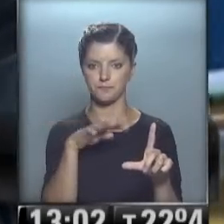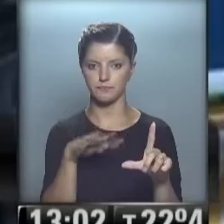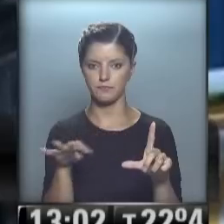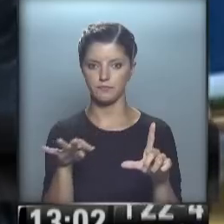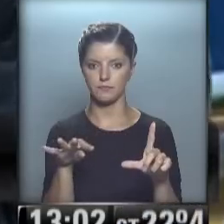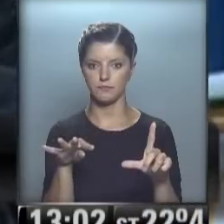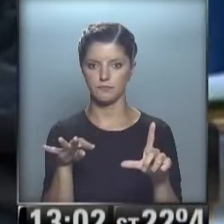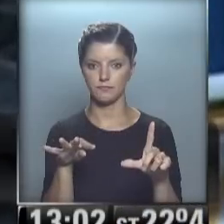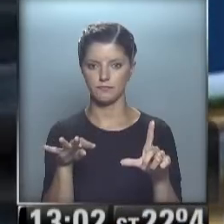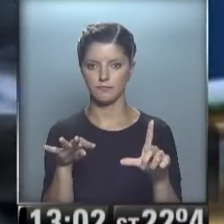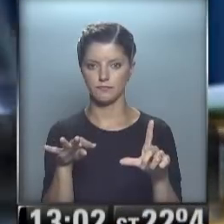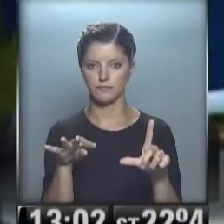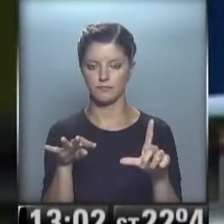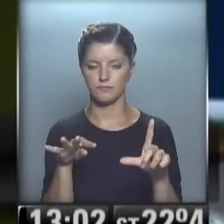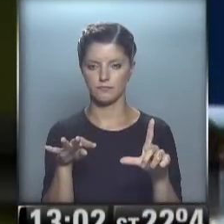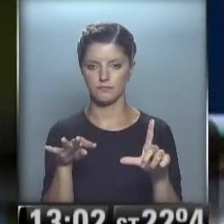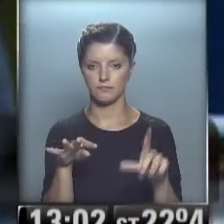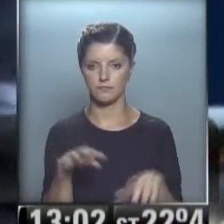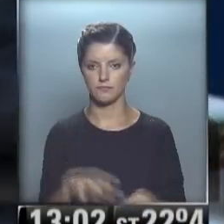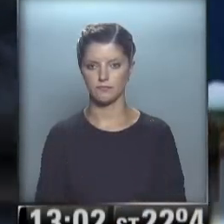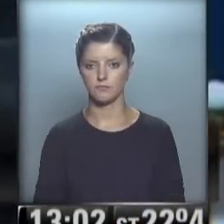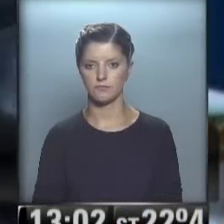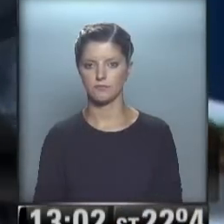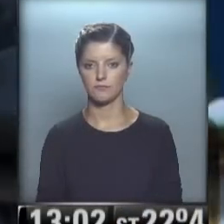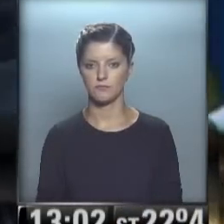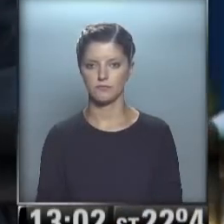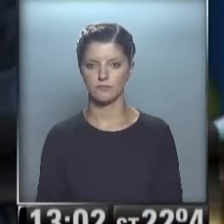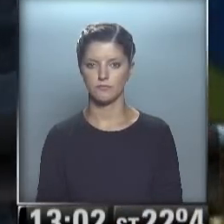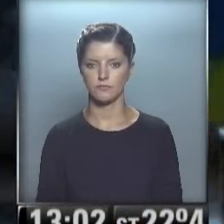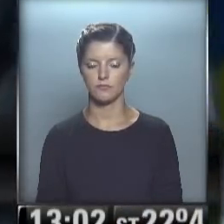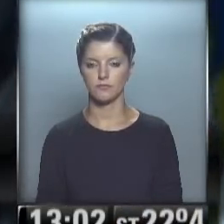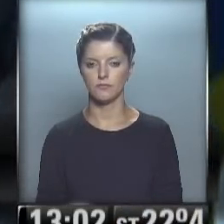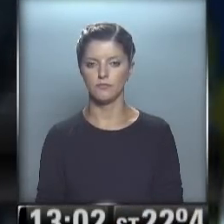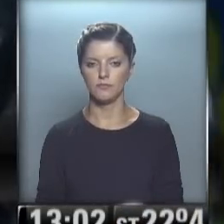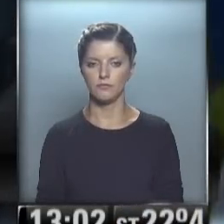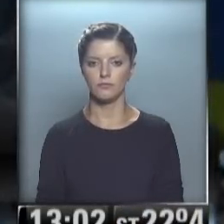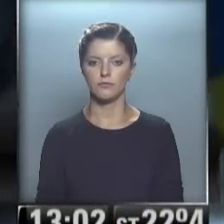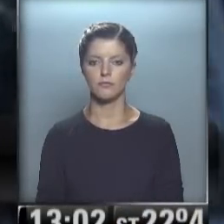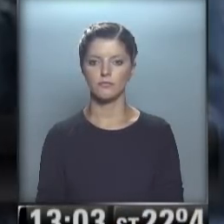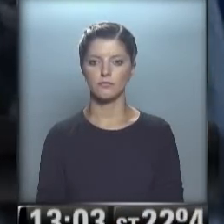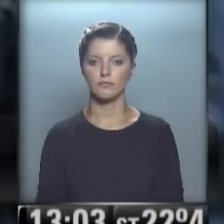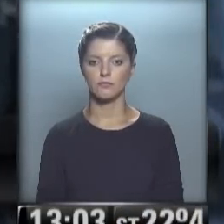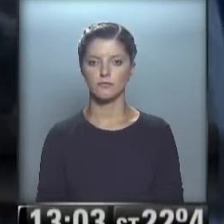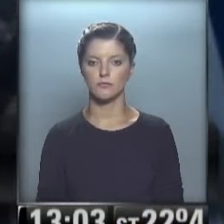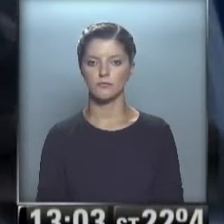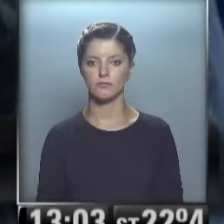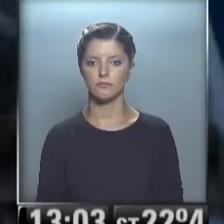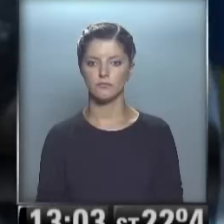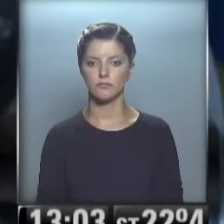за нас, за нами. Тому що ми не одні. Тому що люди, незважаючи на страх,